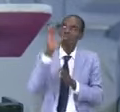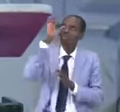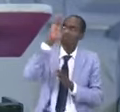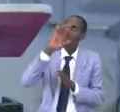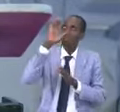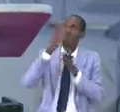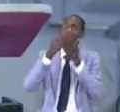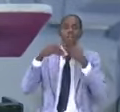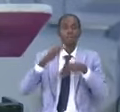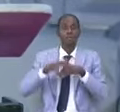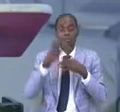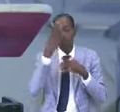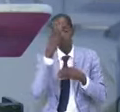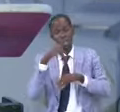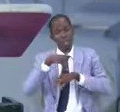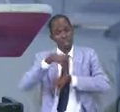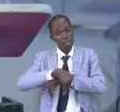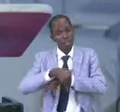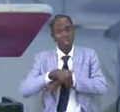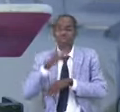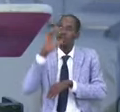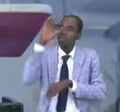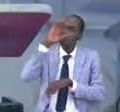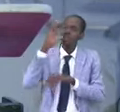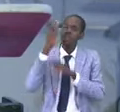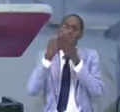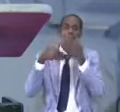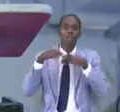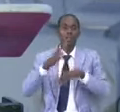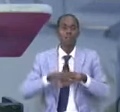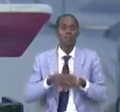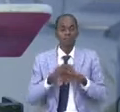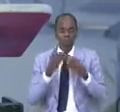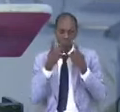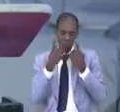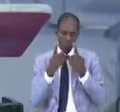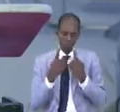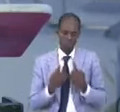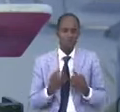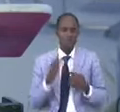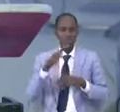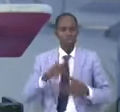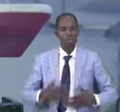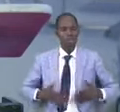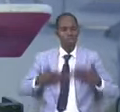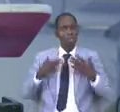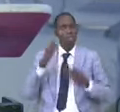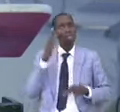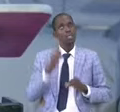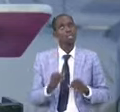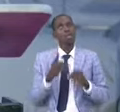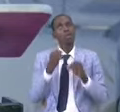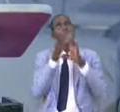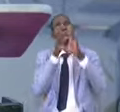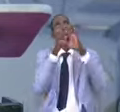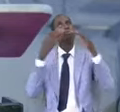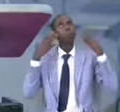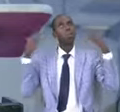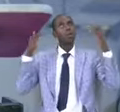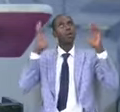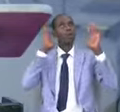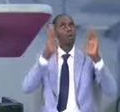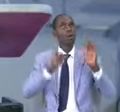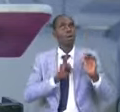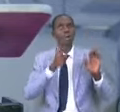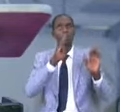le ciel examin ta vie c'est la trompette devait sonner cette nuit est-ce que je pourrais aller verser 16 mais